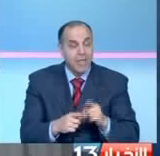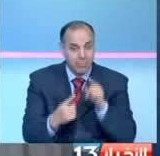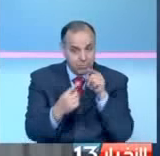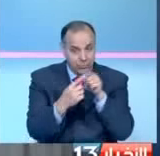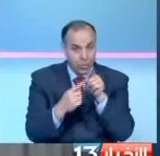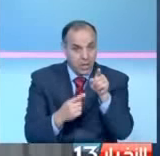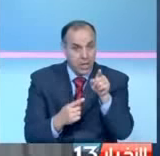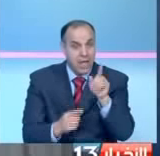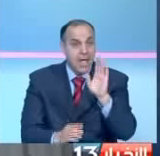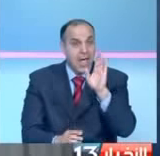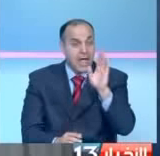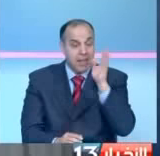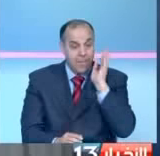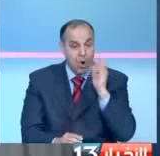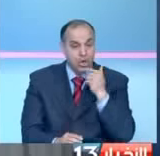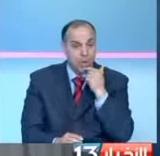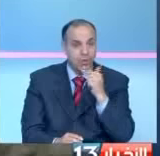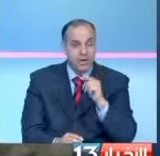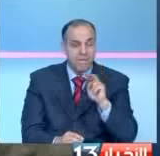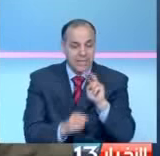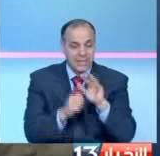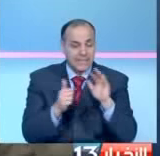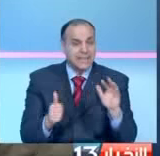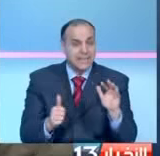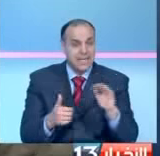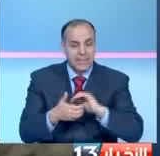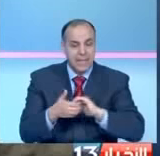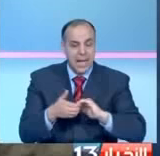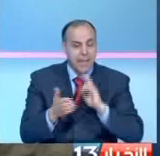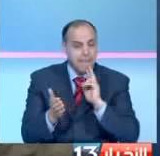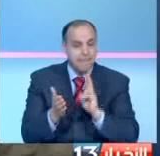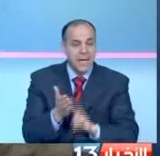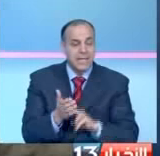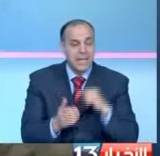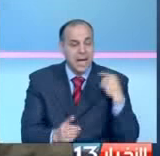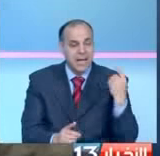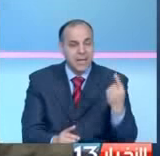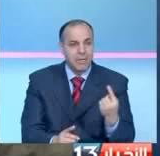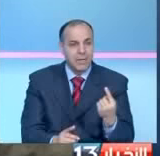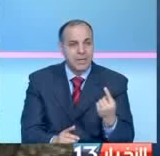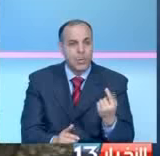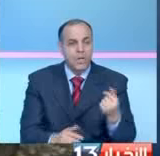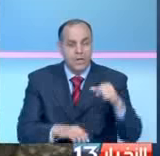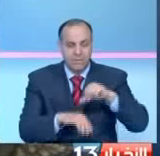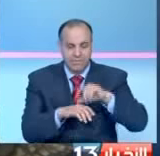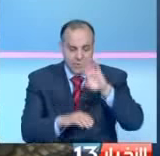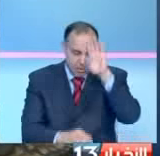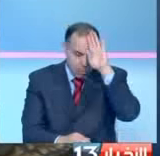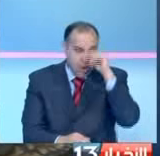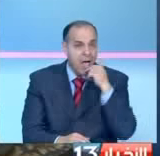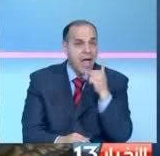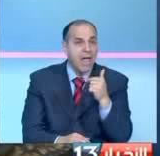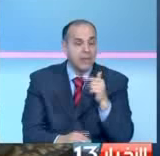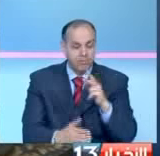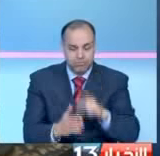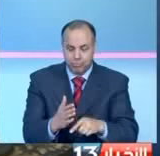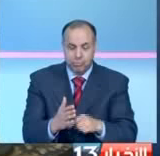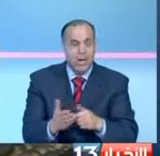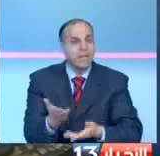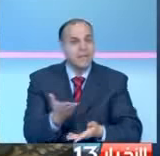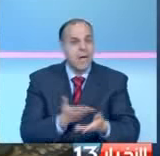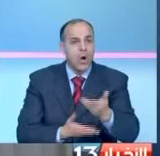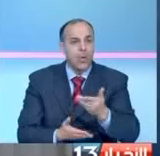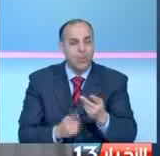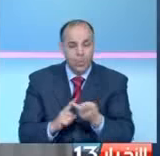التوجه، تم خلال المؤتمر 26 للاتحاد البريدي العالمي بإسطنبول التوقيع على اتفاقية